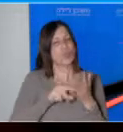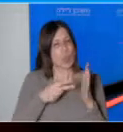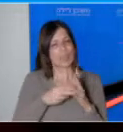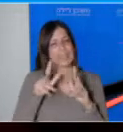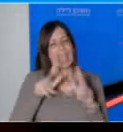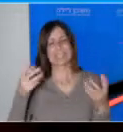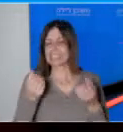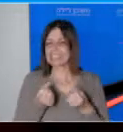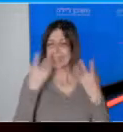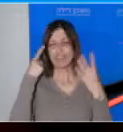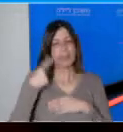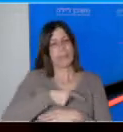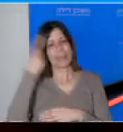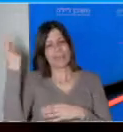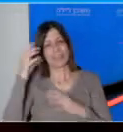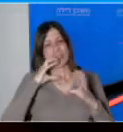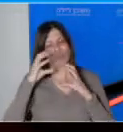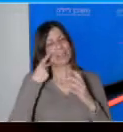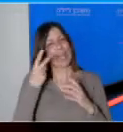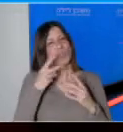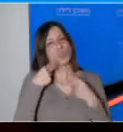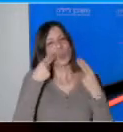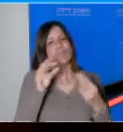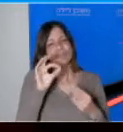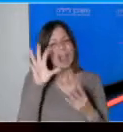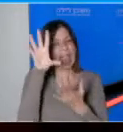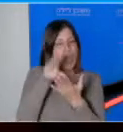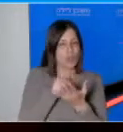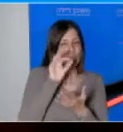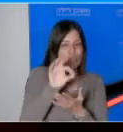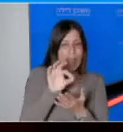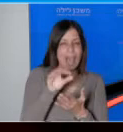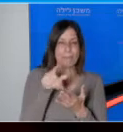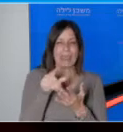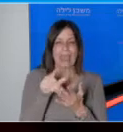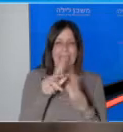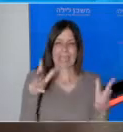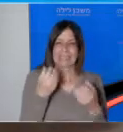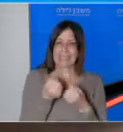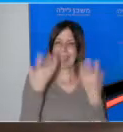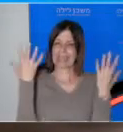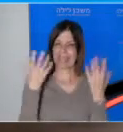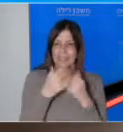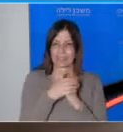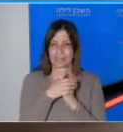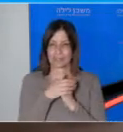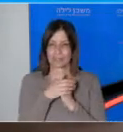את הדברים האלה מבחינה תקשורתית. בואי נראה את התגובה שלה לחיקוי שלה בארץ נהדרת, הנה היא.